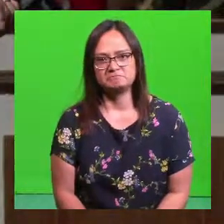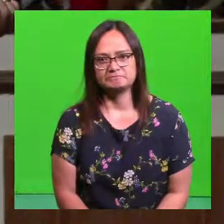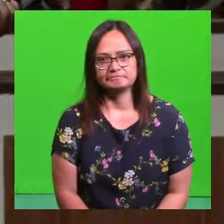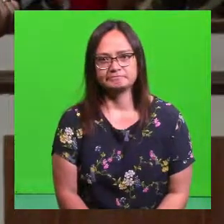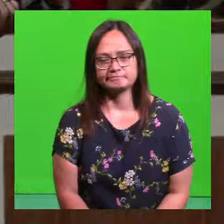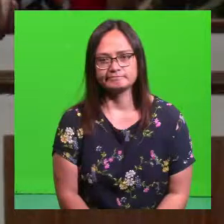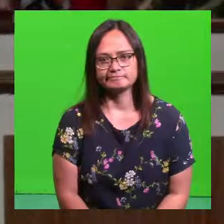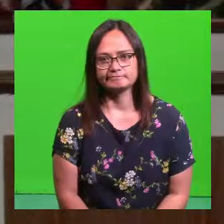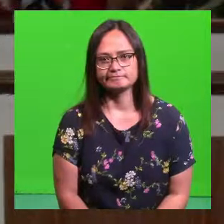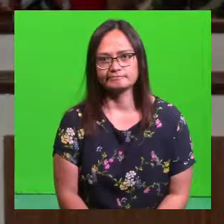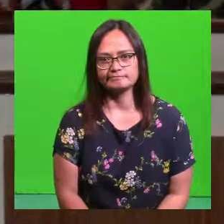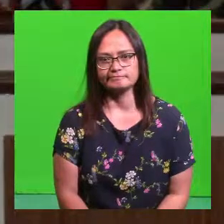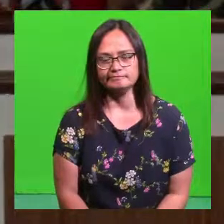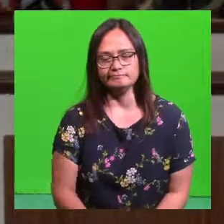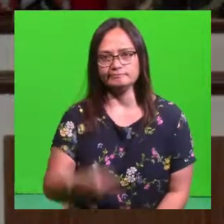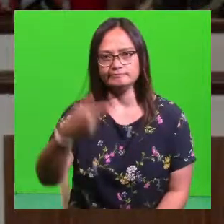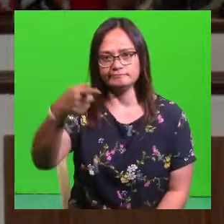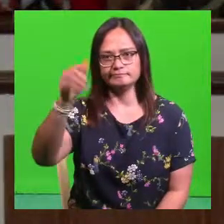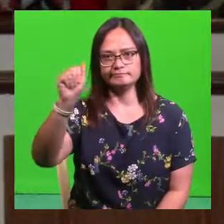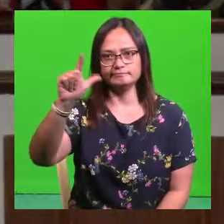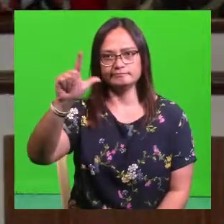Galatians 1, 4 to